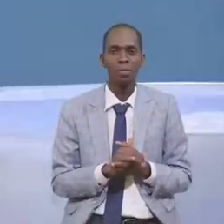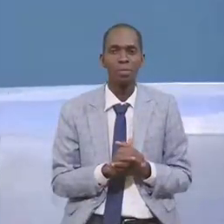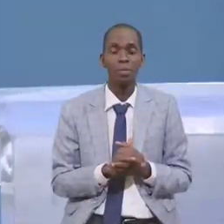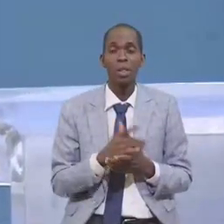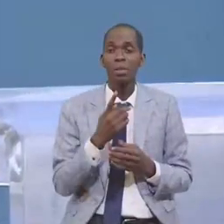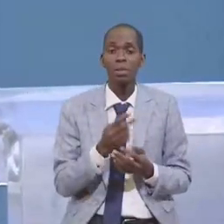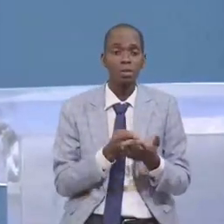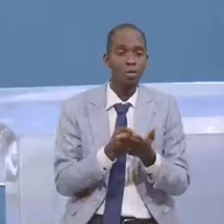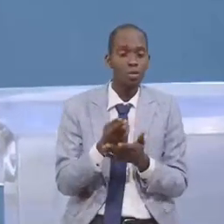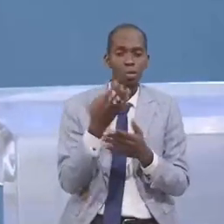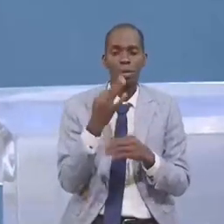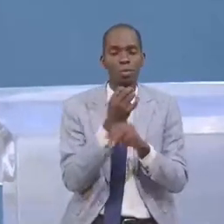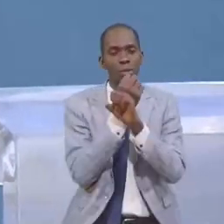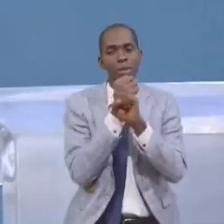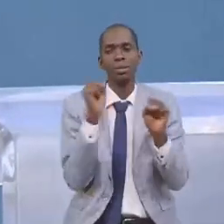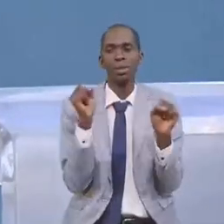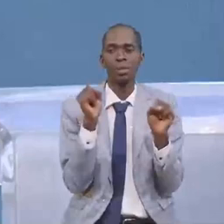La vérité du salut,